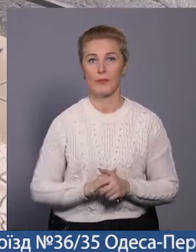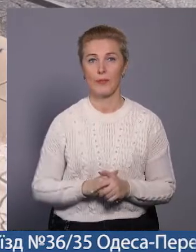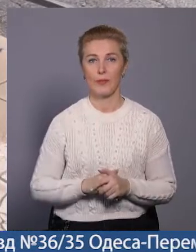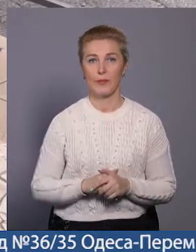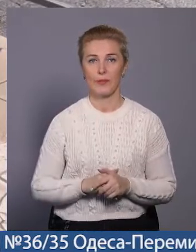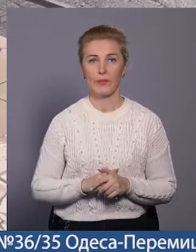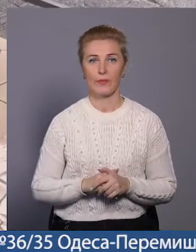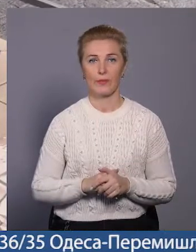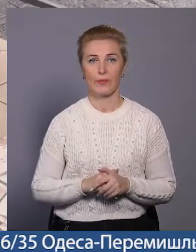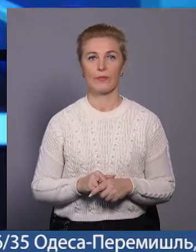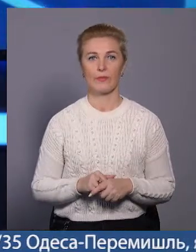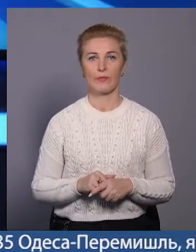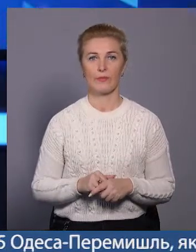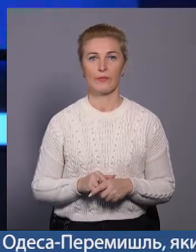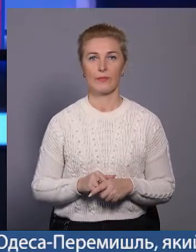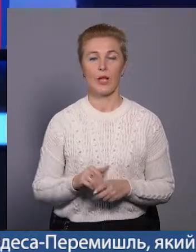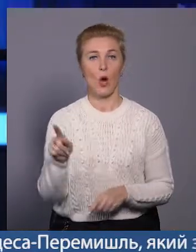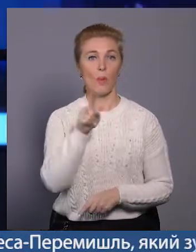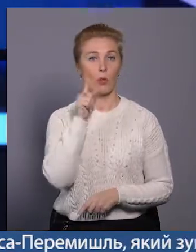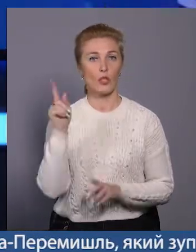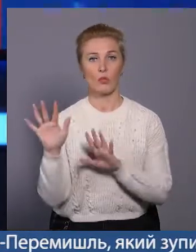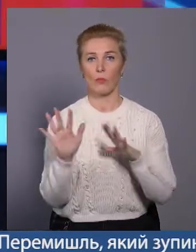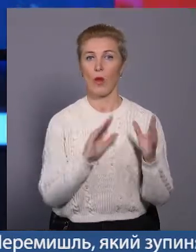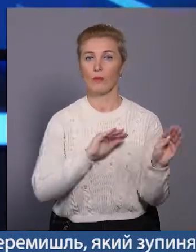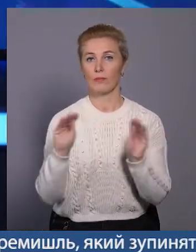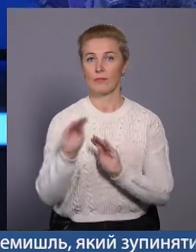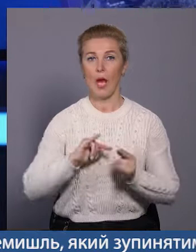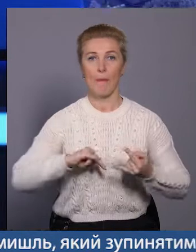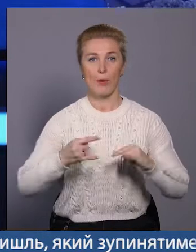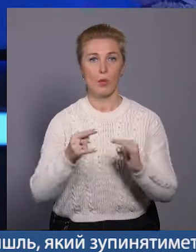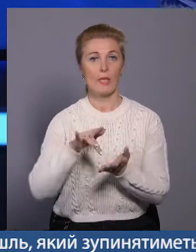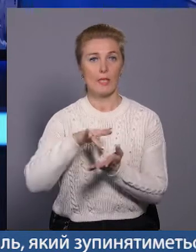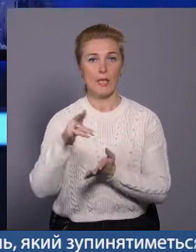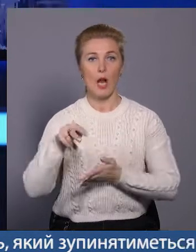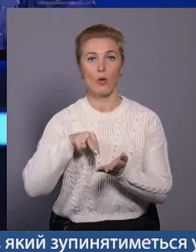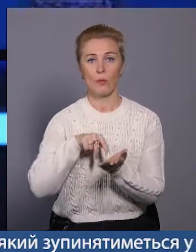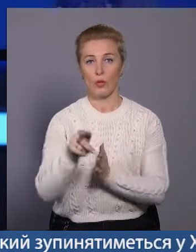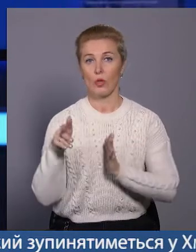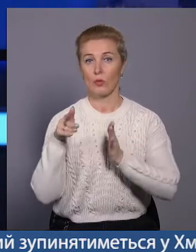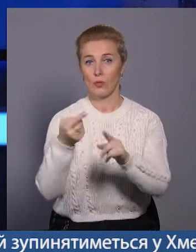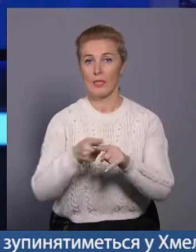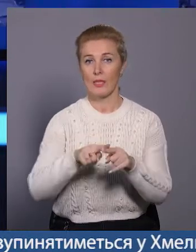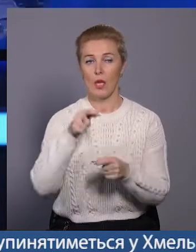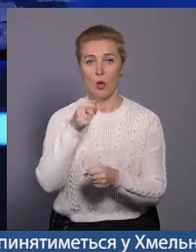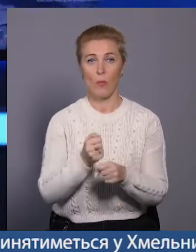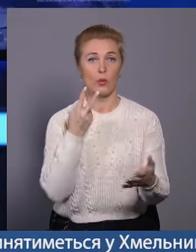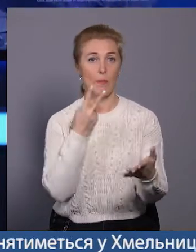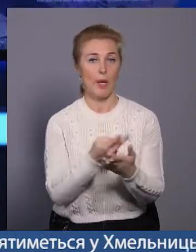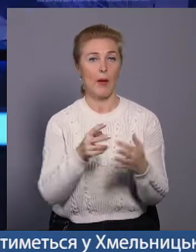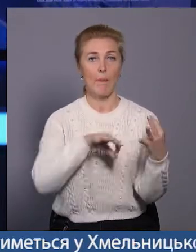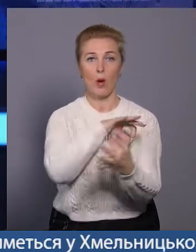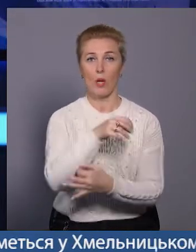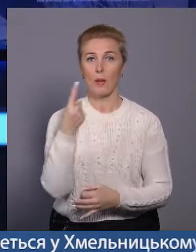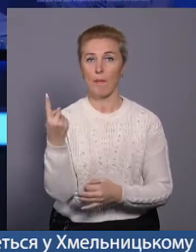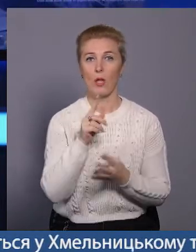Старушкін. Новини міста. У молодіжному парку вкладають бруківкою центральну пішохідну доріжку. Ці роботи передбачені проєктом